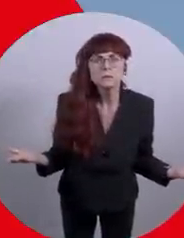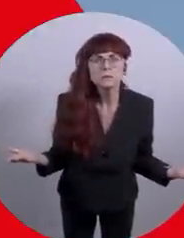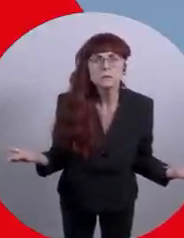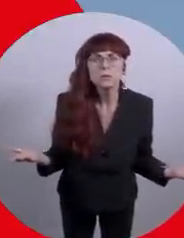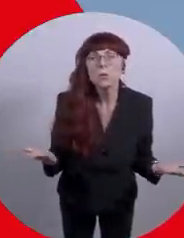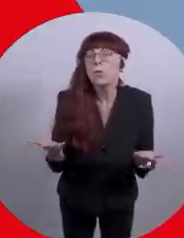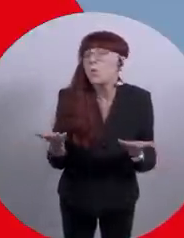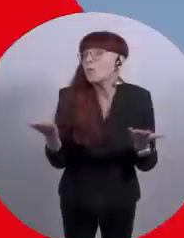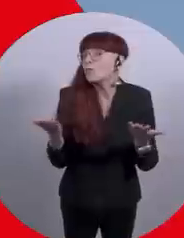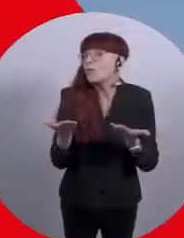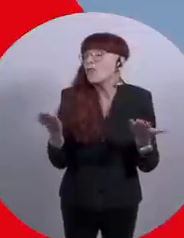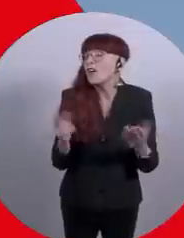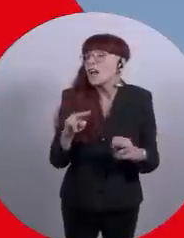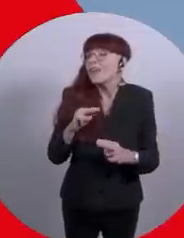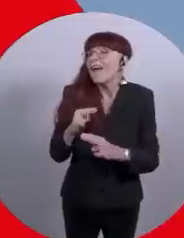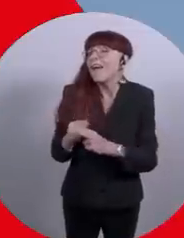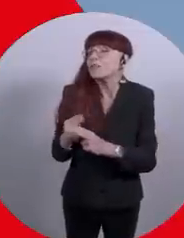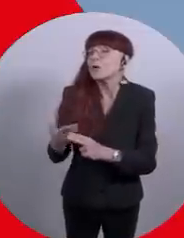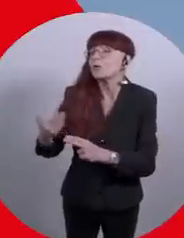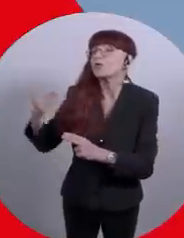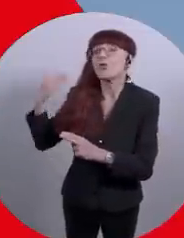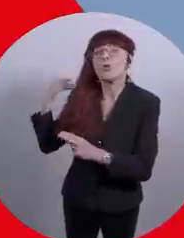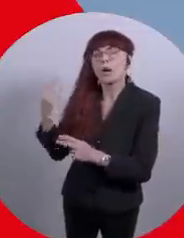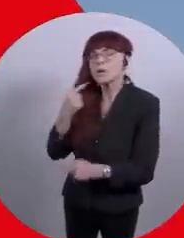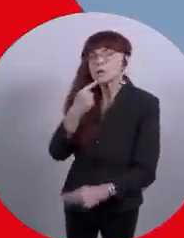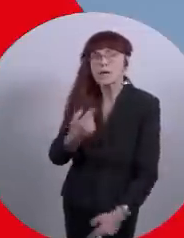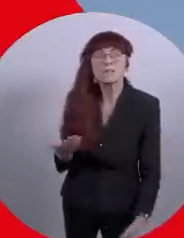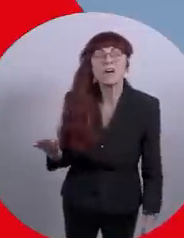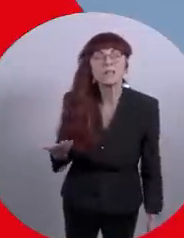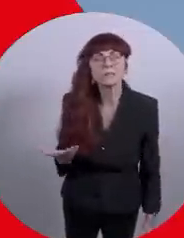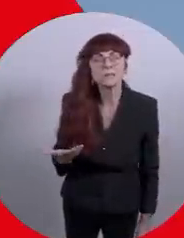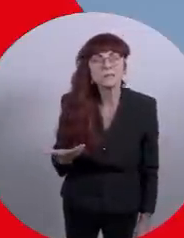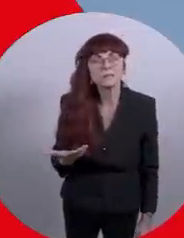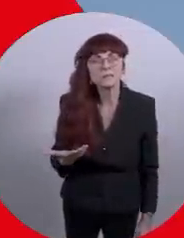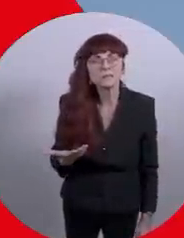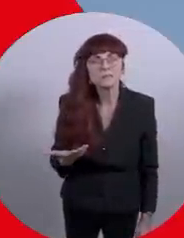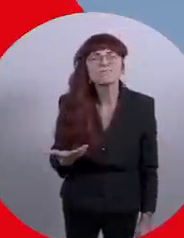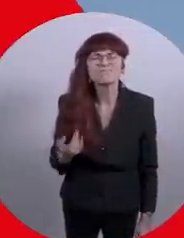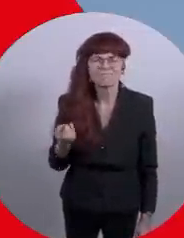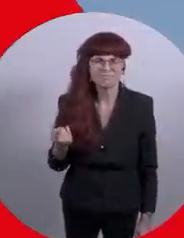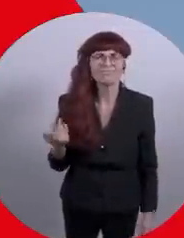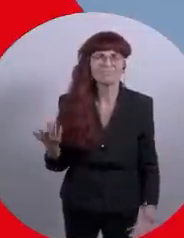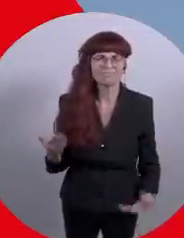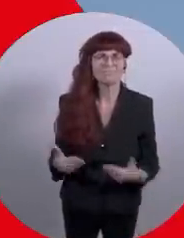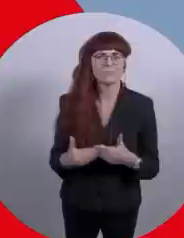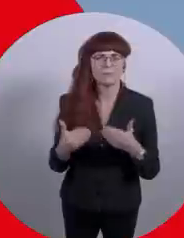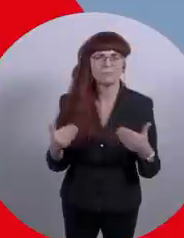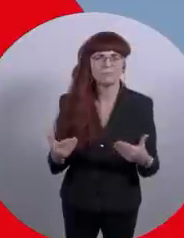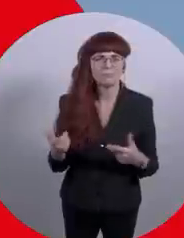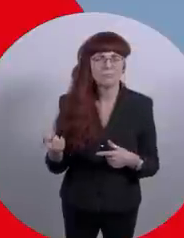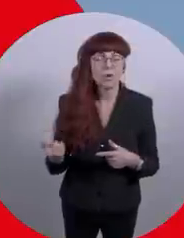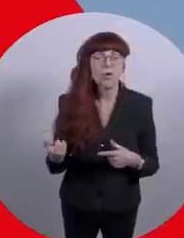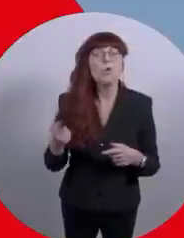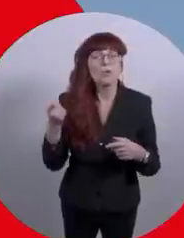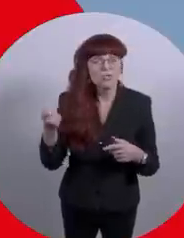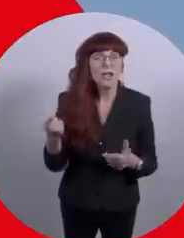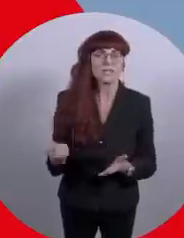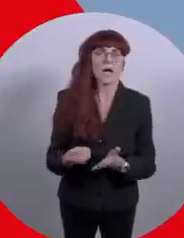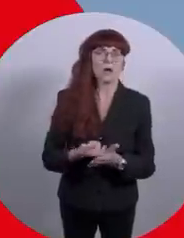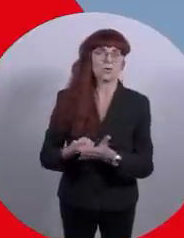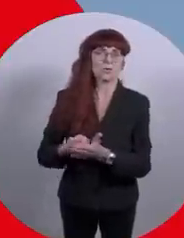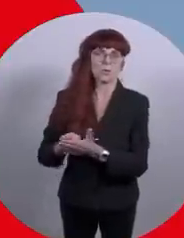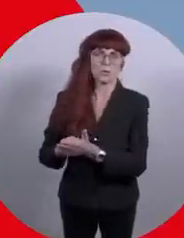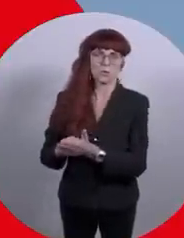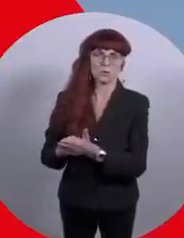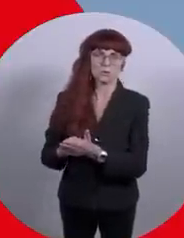Antworten haben wir in der Vergangenheit gegeben und das ist unsere Herausforderungen deshalb